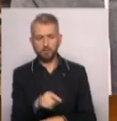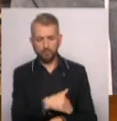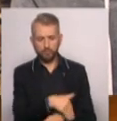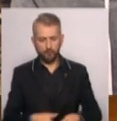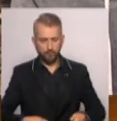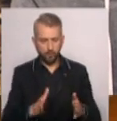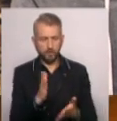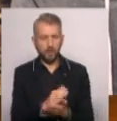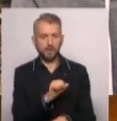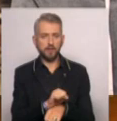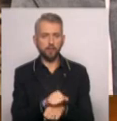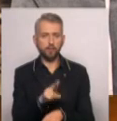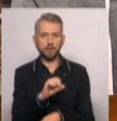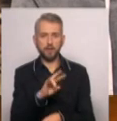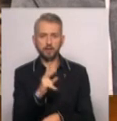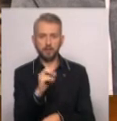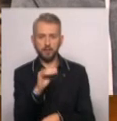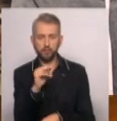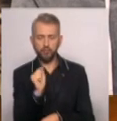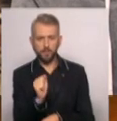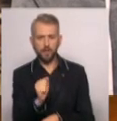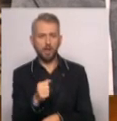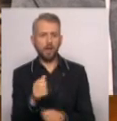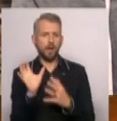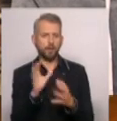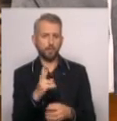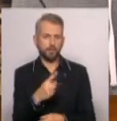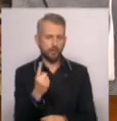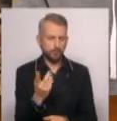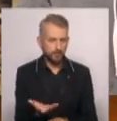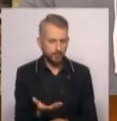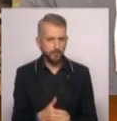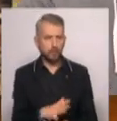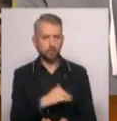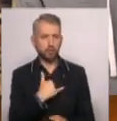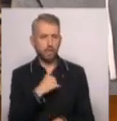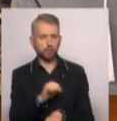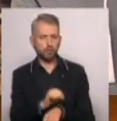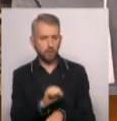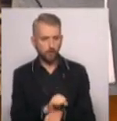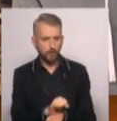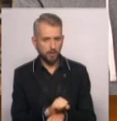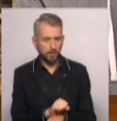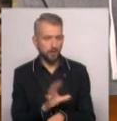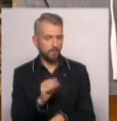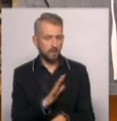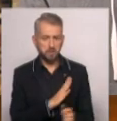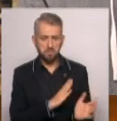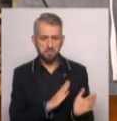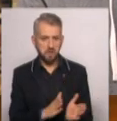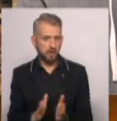установка Данкевича. Угу. Ходить 21-й автобус. Значить, була у нас установка, все було в